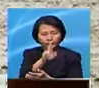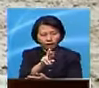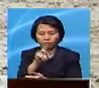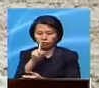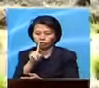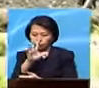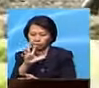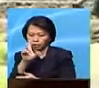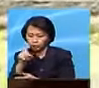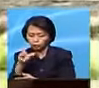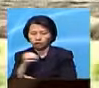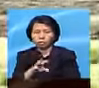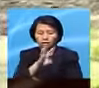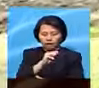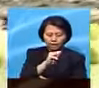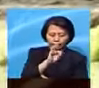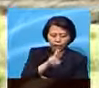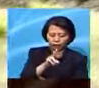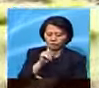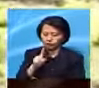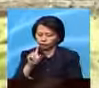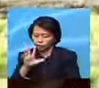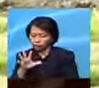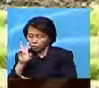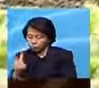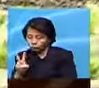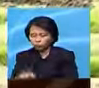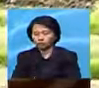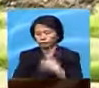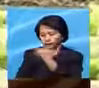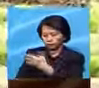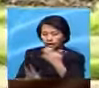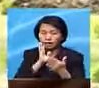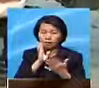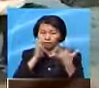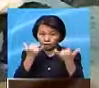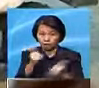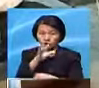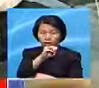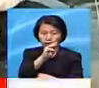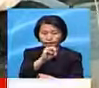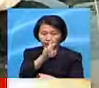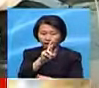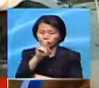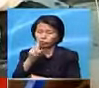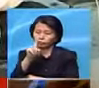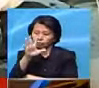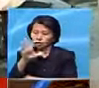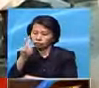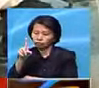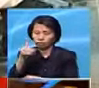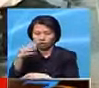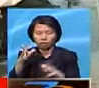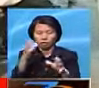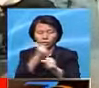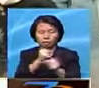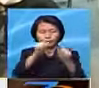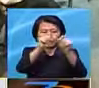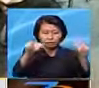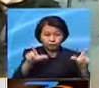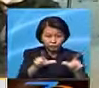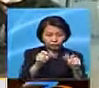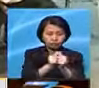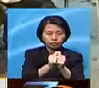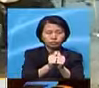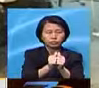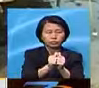nmr151 dan nmr12 Beliau berkata buat masa ini nmr 1551 telah mendapat pensijilan sebagai